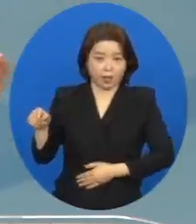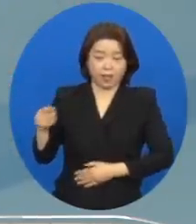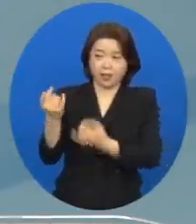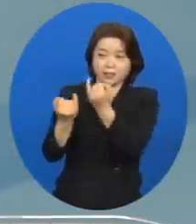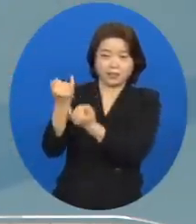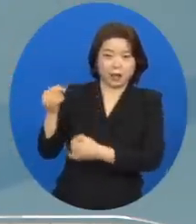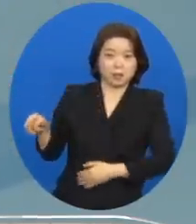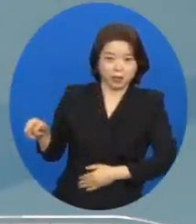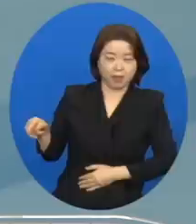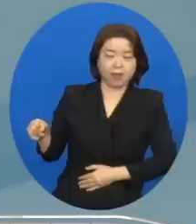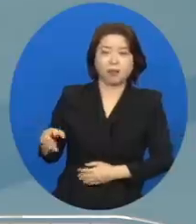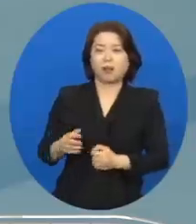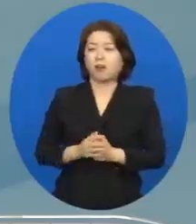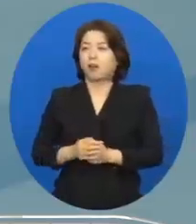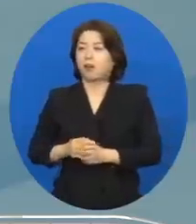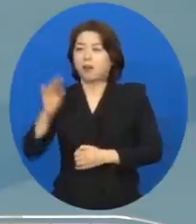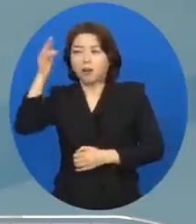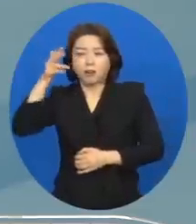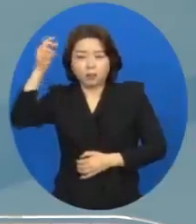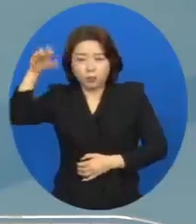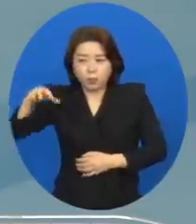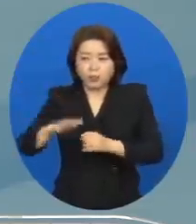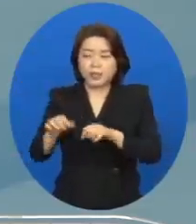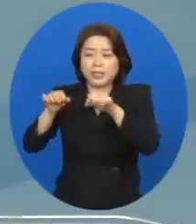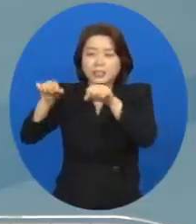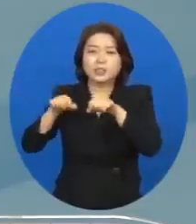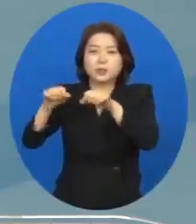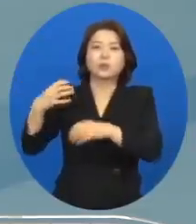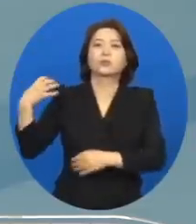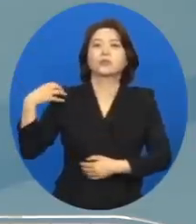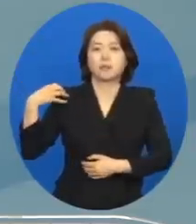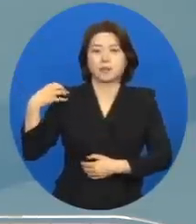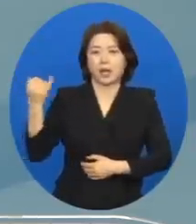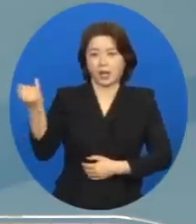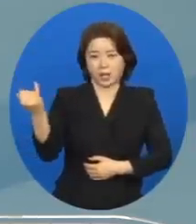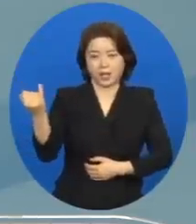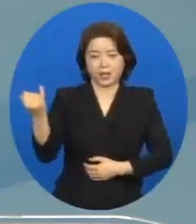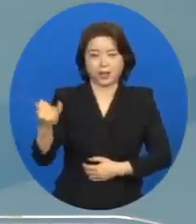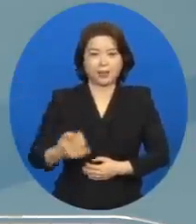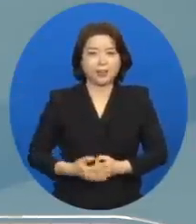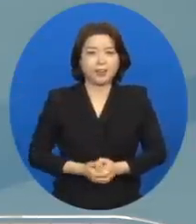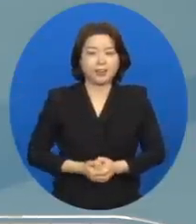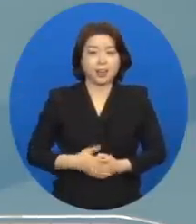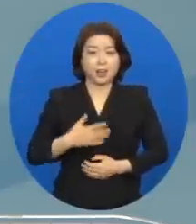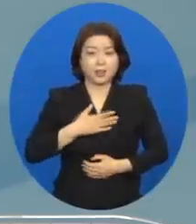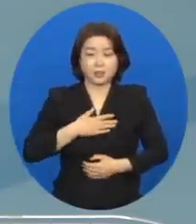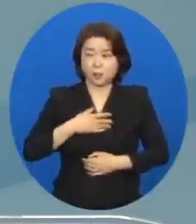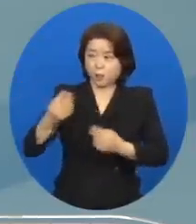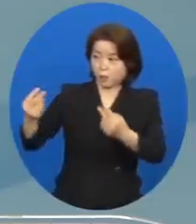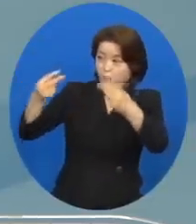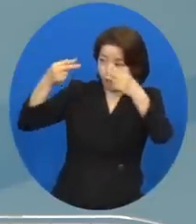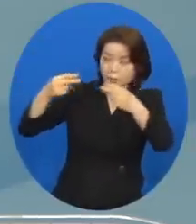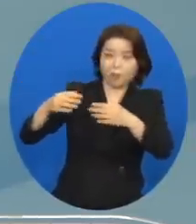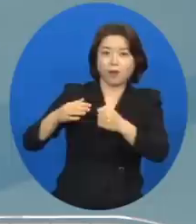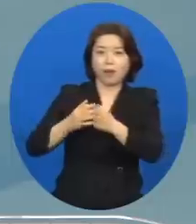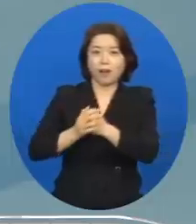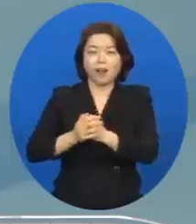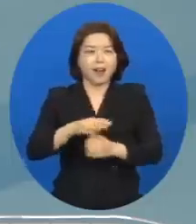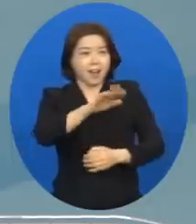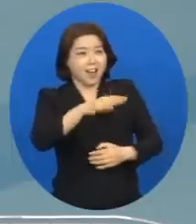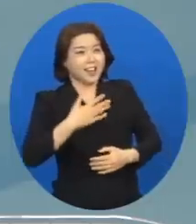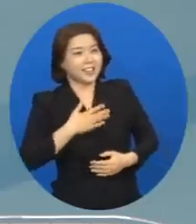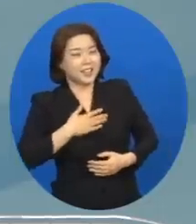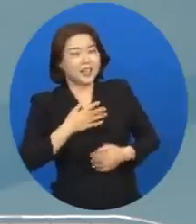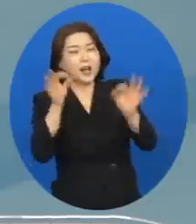자매가 그 호텔에 그날 청소를 담당하는 자매였어요. 저를 보고는 제가 목사님의